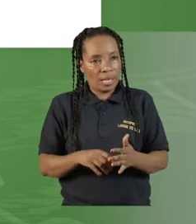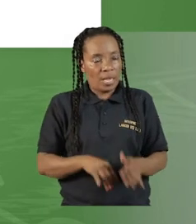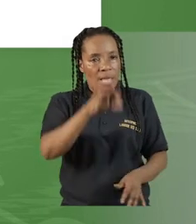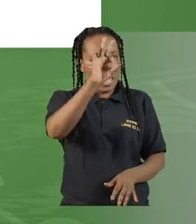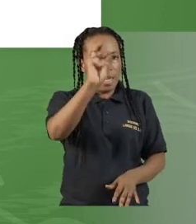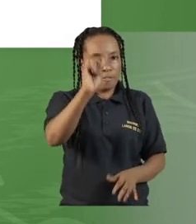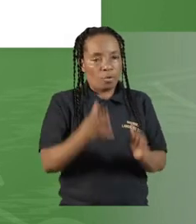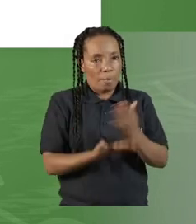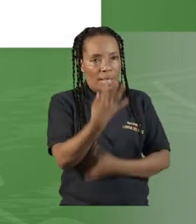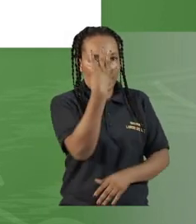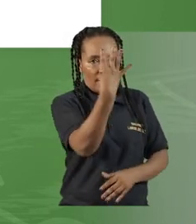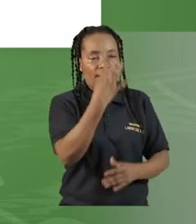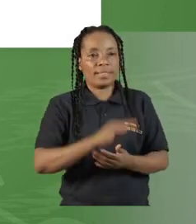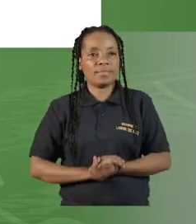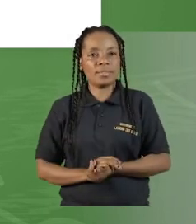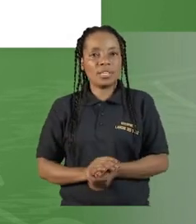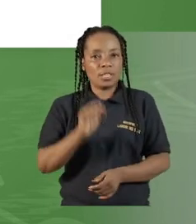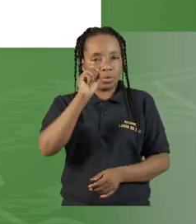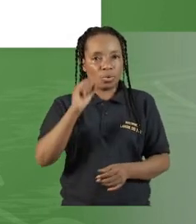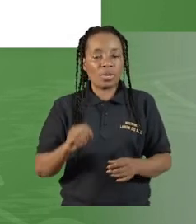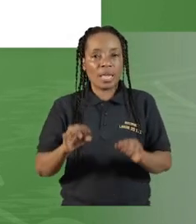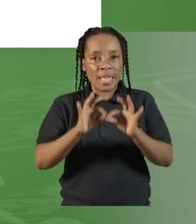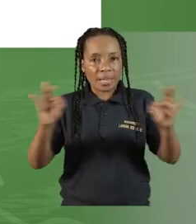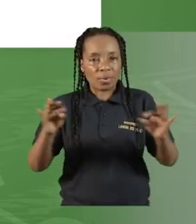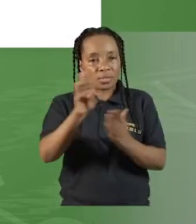L'équation bilan équilibré est donc